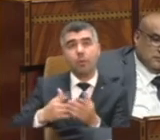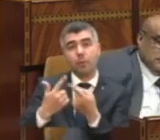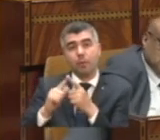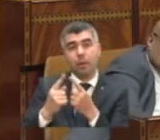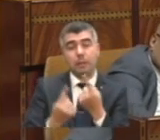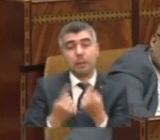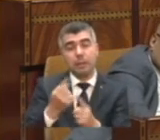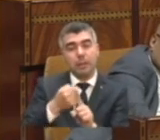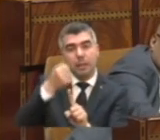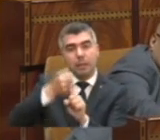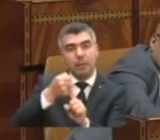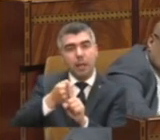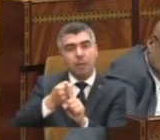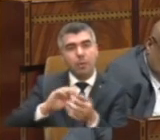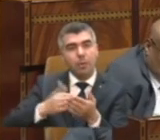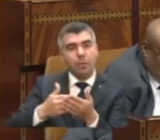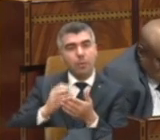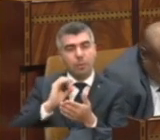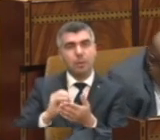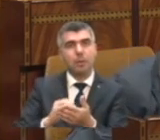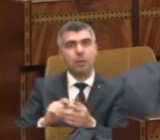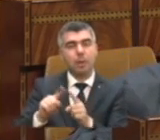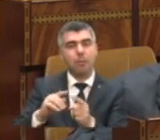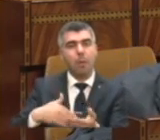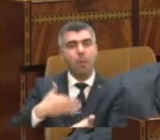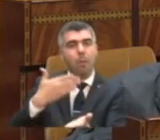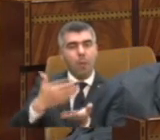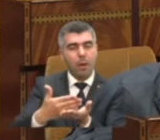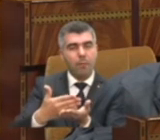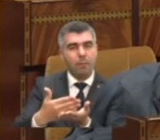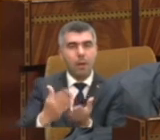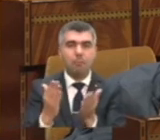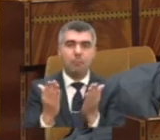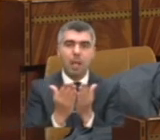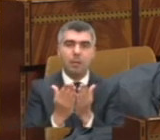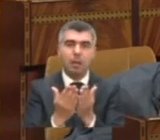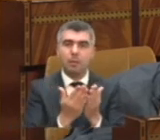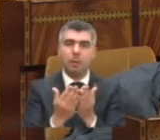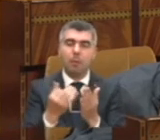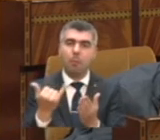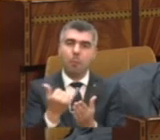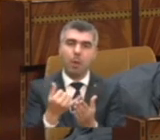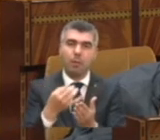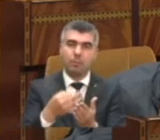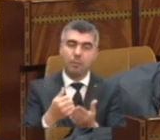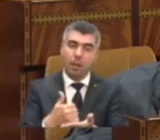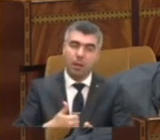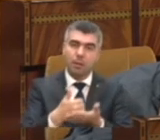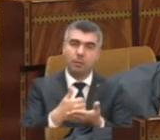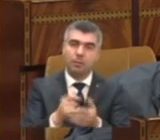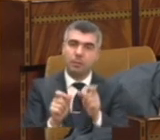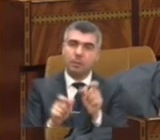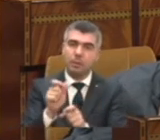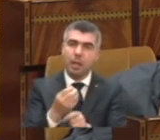المجهودات التي تقومون بها لأجل الحد من الانقطاع عن الدراسة. وعلى هذا الأساس نطالب منكم السيد